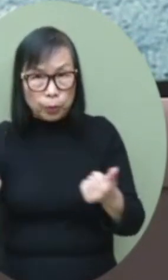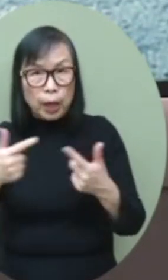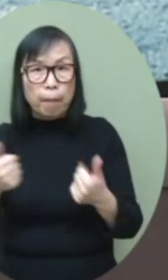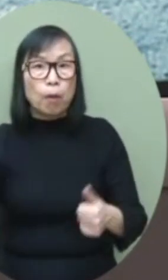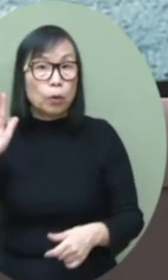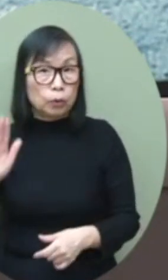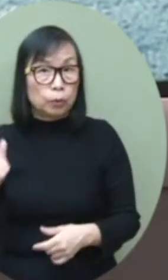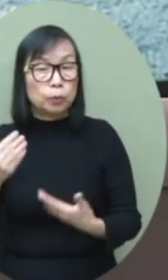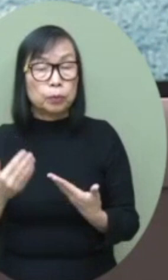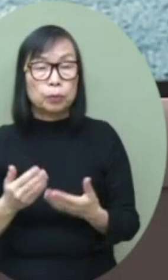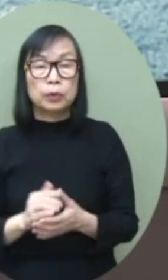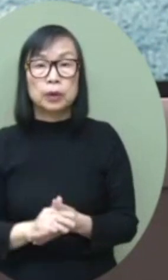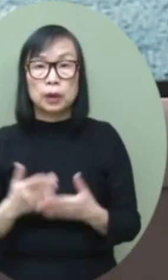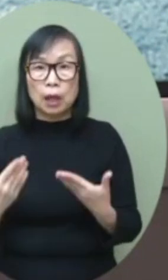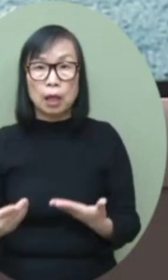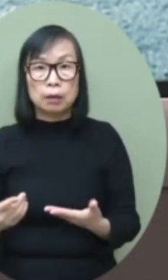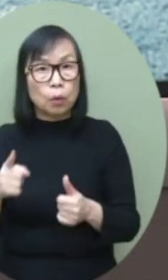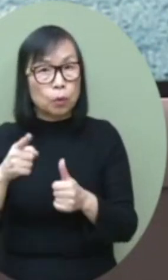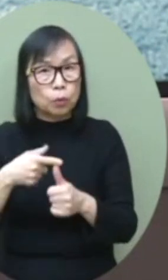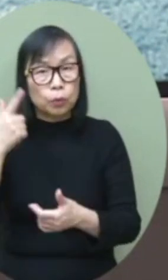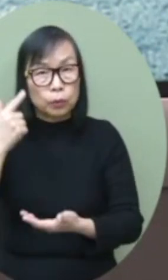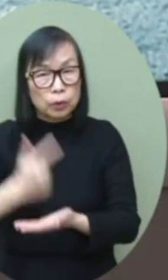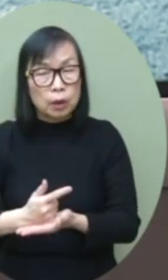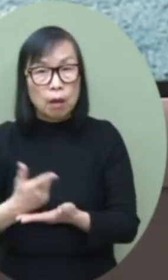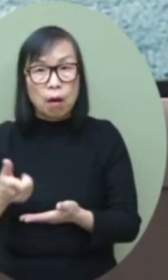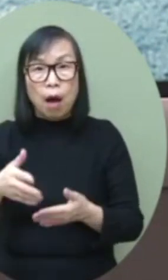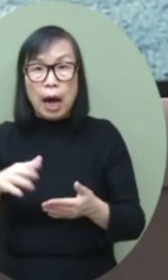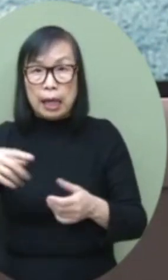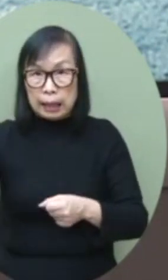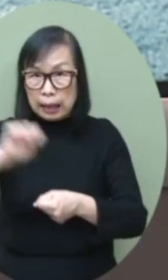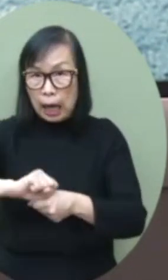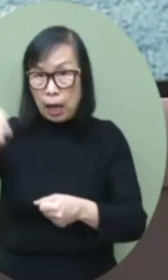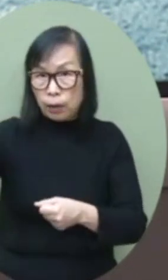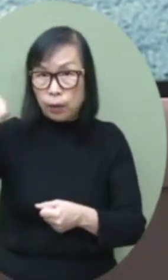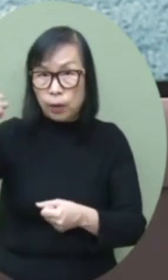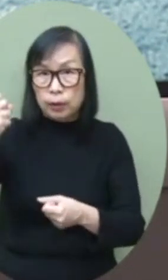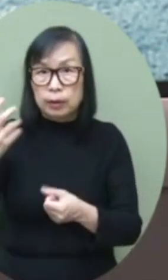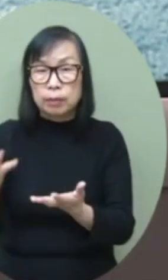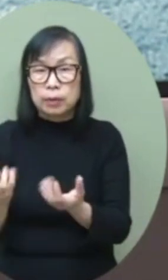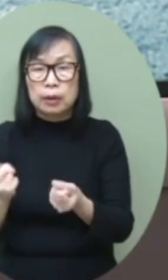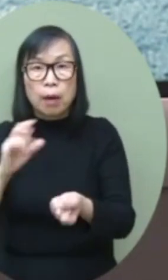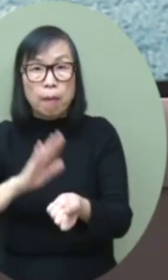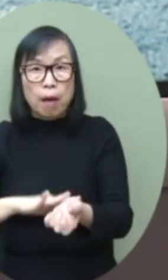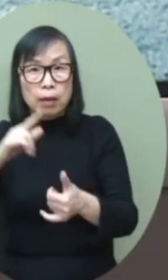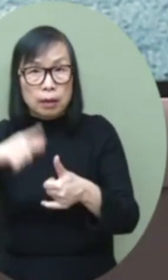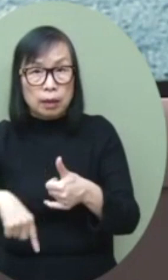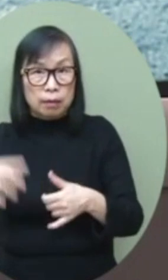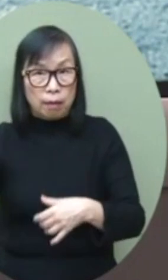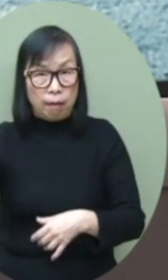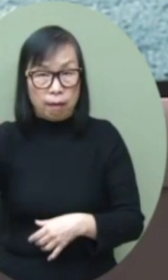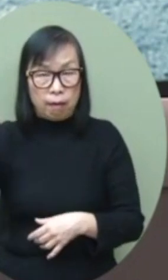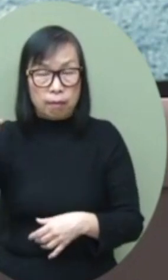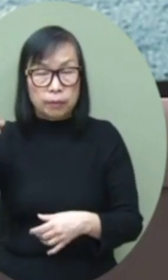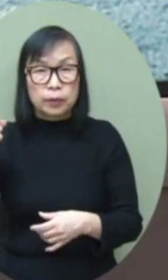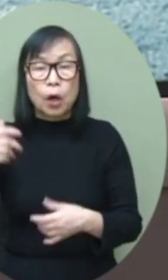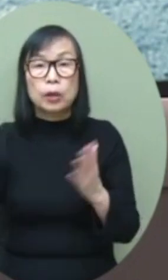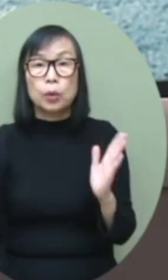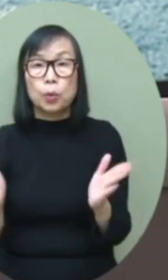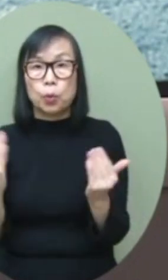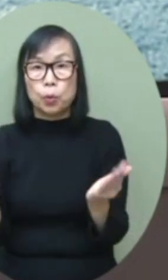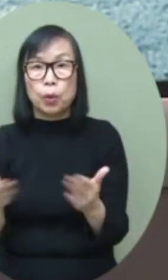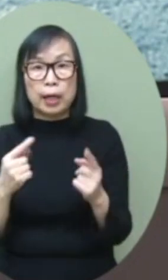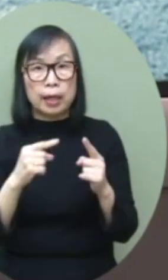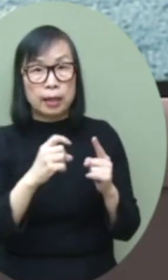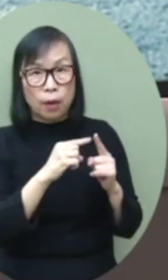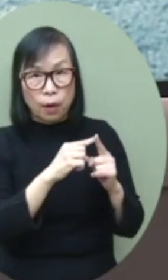但係即係我相信咧，而家最首要嘅咧，就除咗加強咗我哋接收病人嘅能力之外咧，我哋亦都鼓勵市